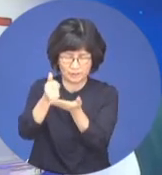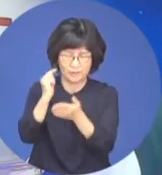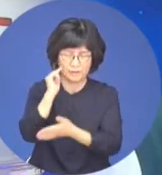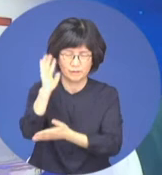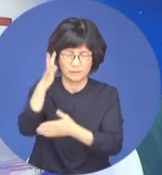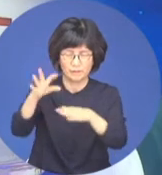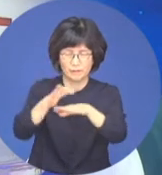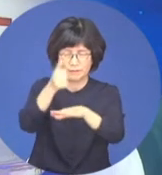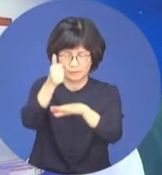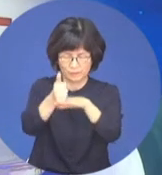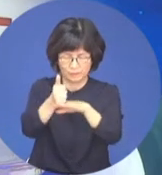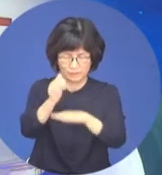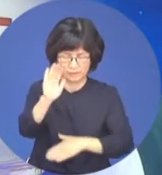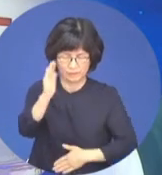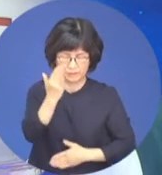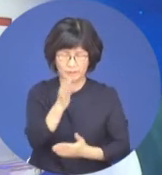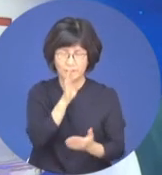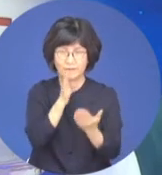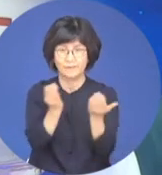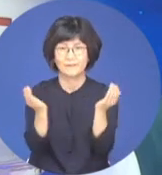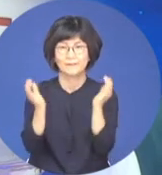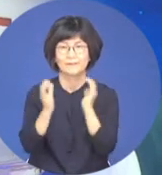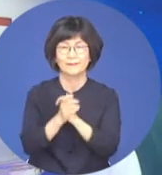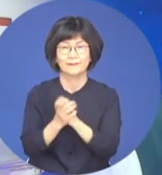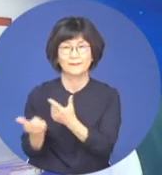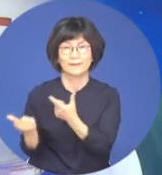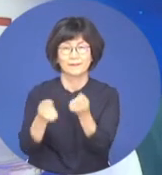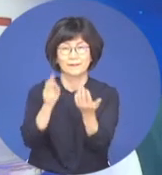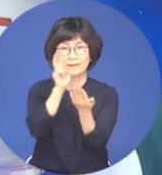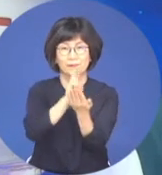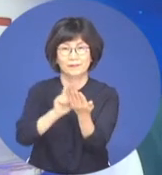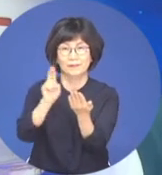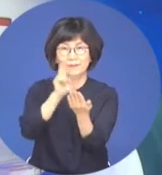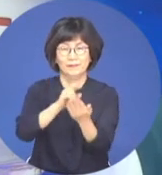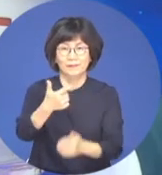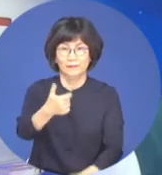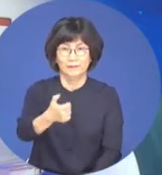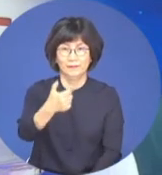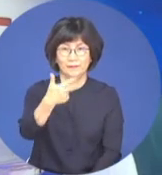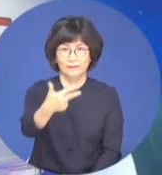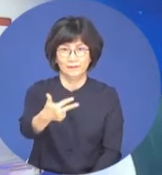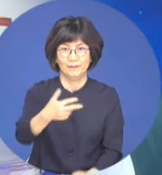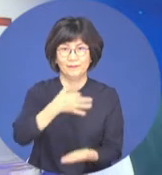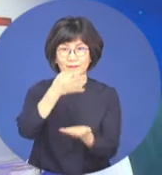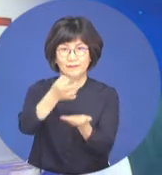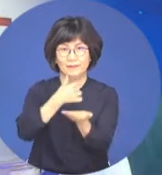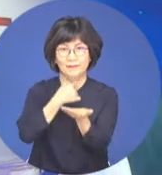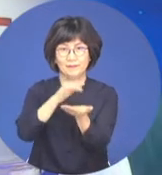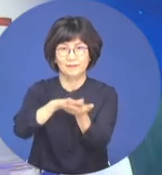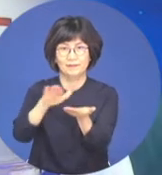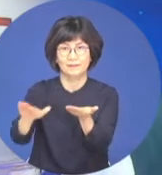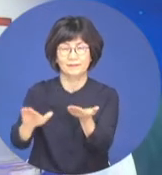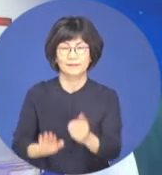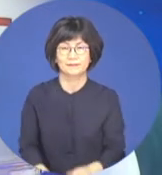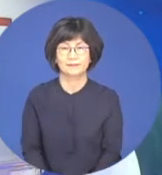왕이시로다. 아멘. 다 함께 찬송가 67장을 찬송드리겠습니다.